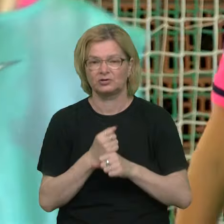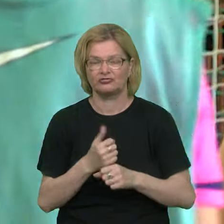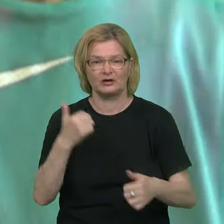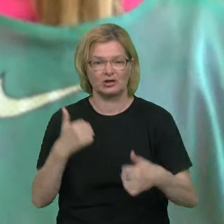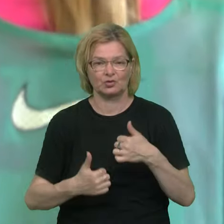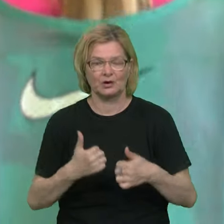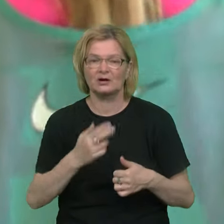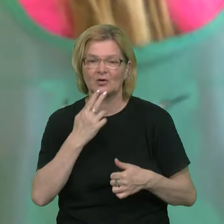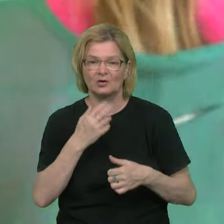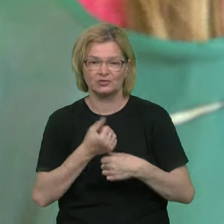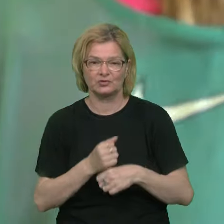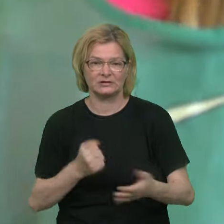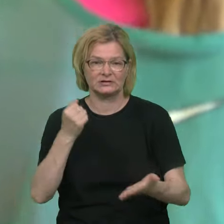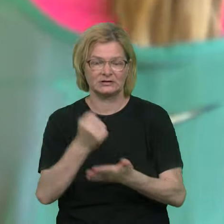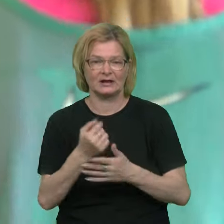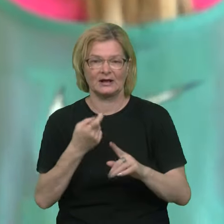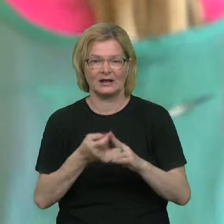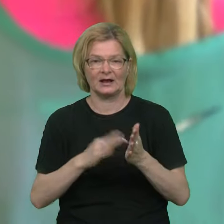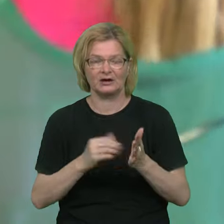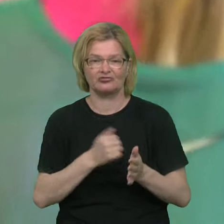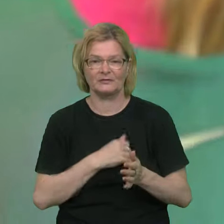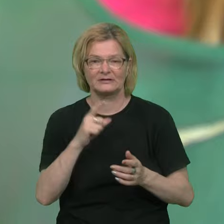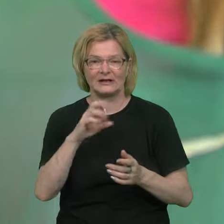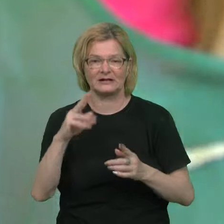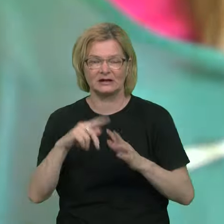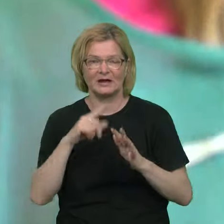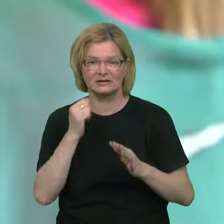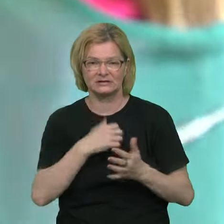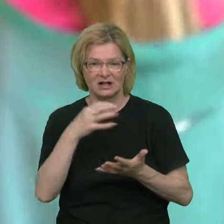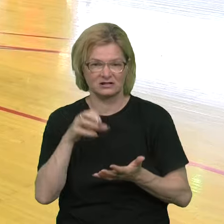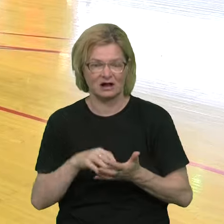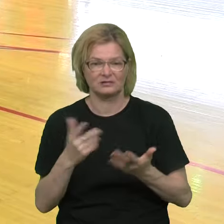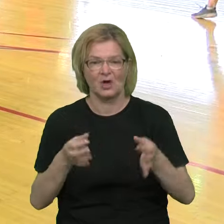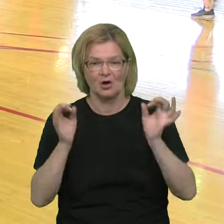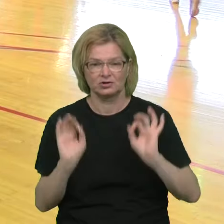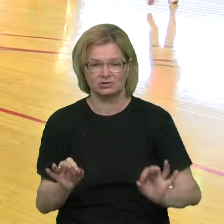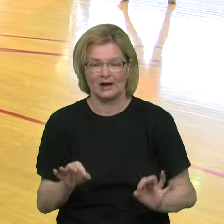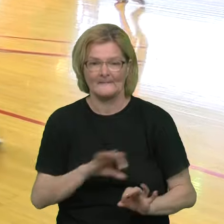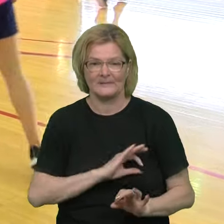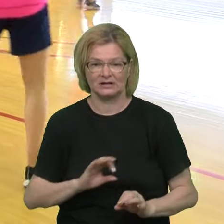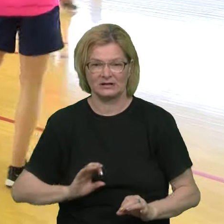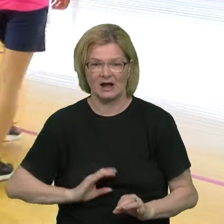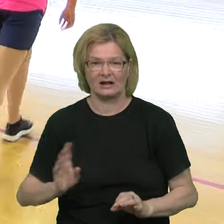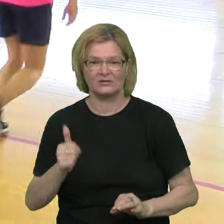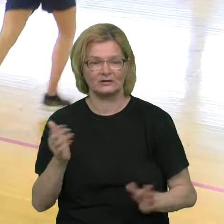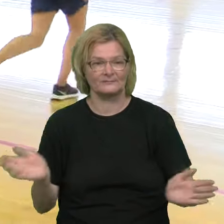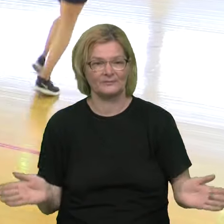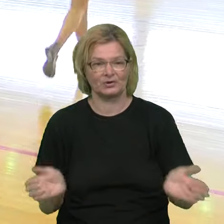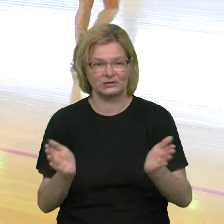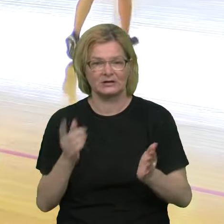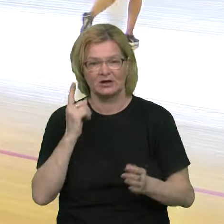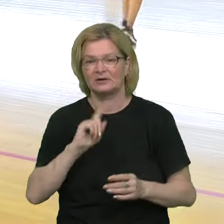rukometnog kluba održan je i turnir na koji su goste stigli Knin, Šibenik, Cetina i Zadar. Tad smo isto osigurali medalje kao